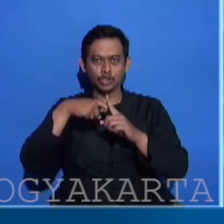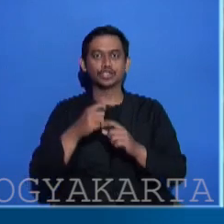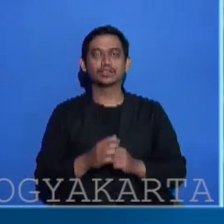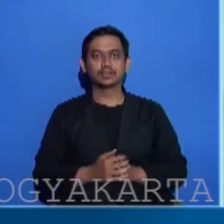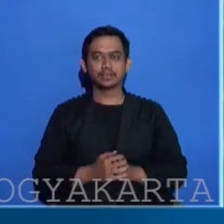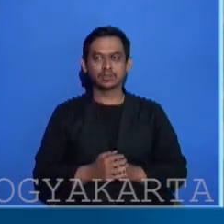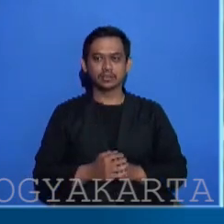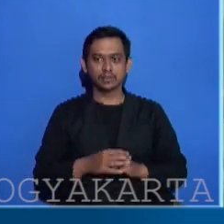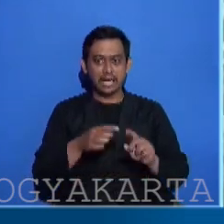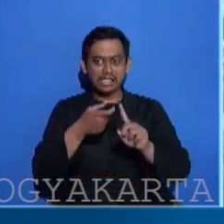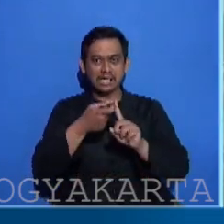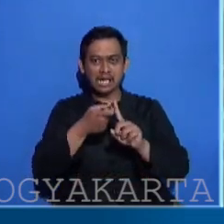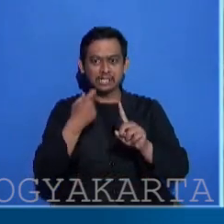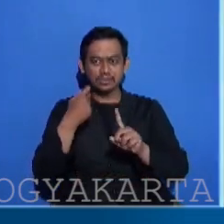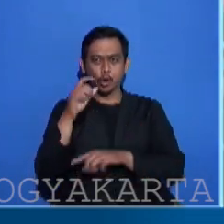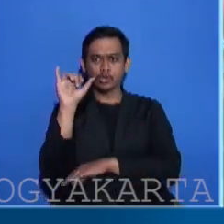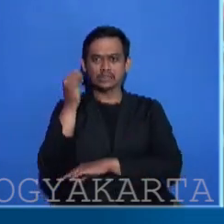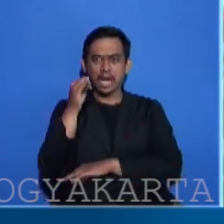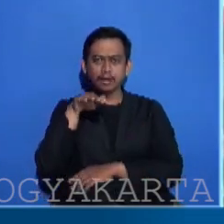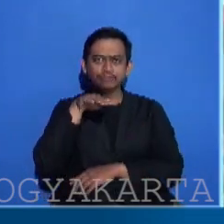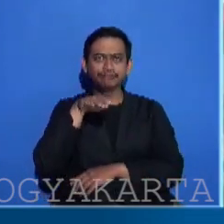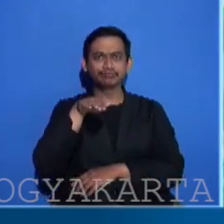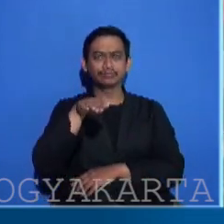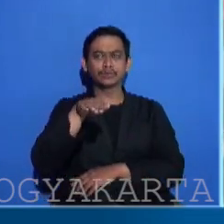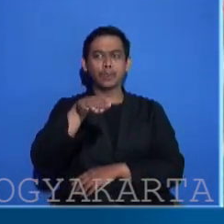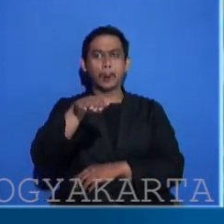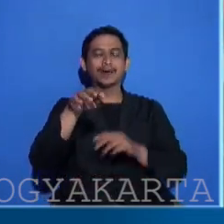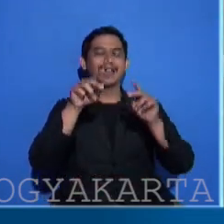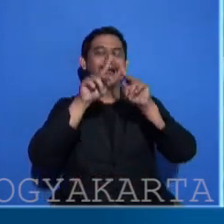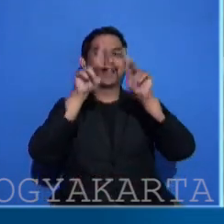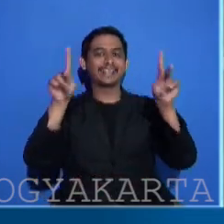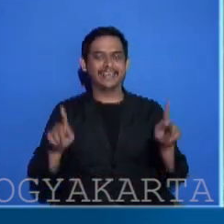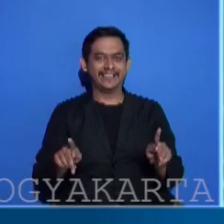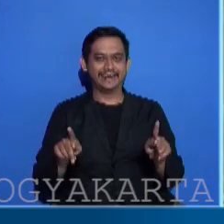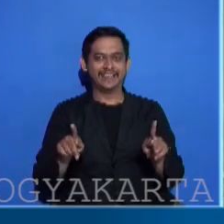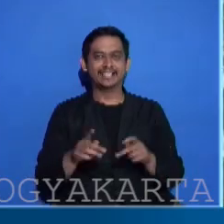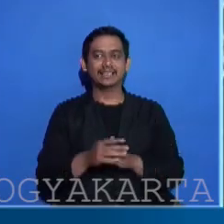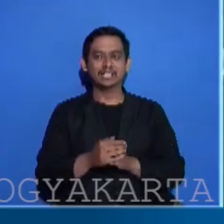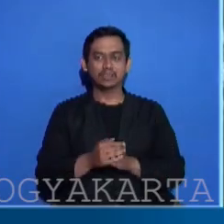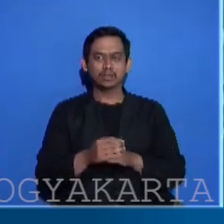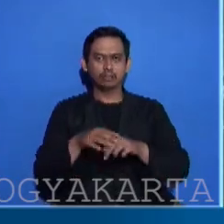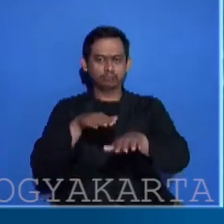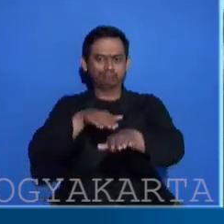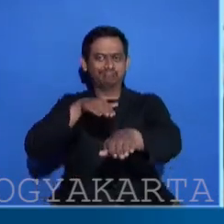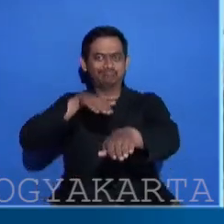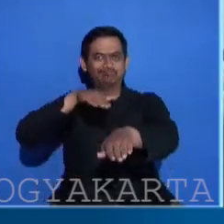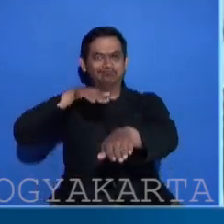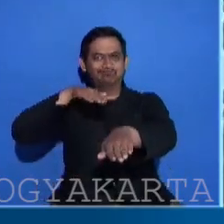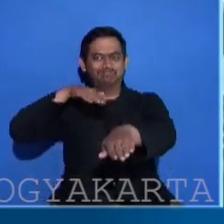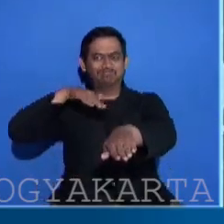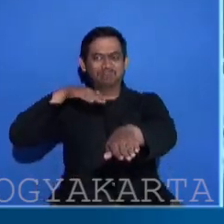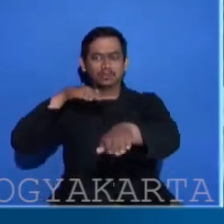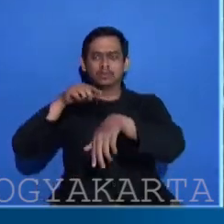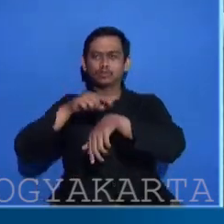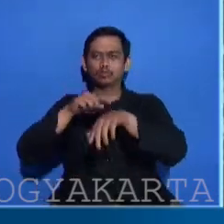dari arah Yogyakarta menuju Kabupaten Klaten kami pantau ini sangatlah padat dan bahkan pada pukul 07.00